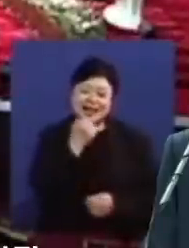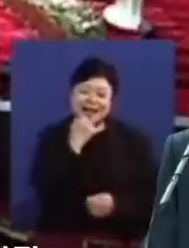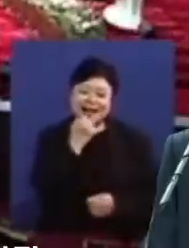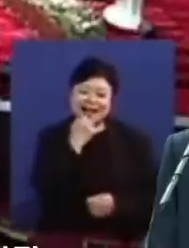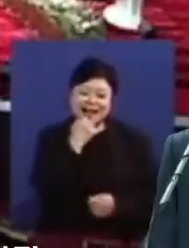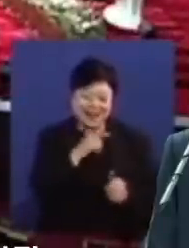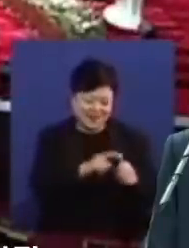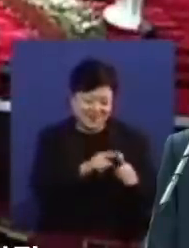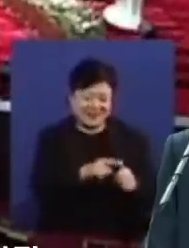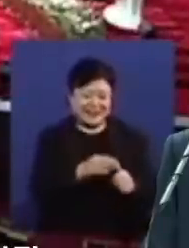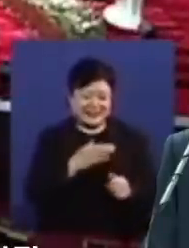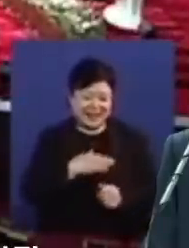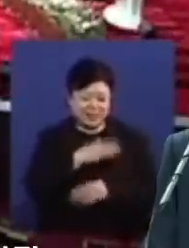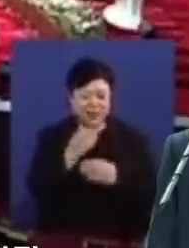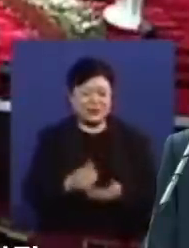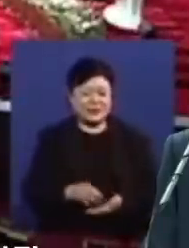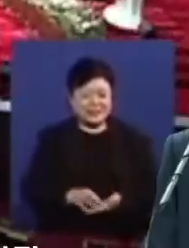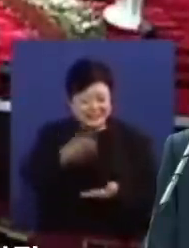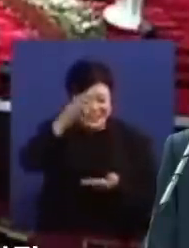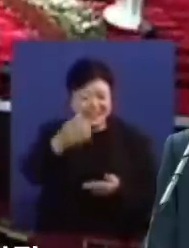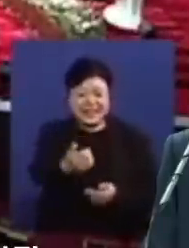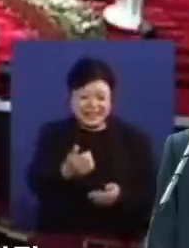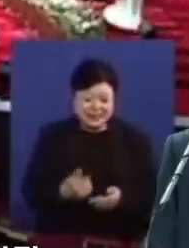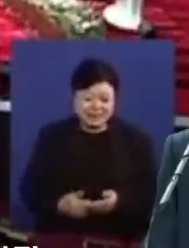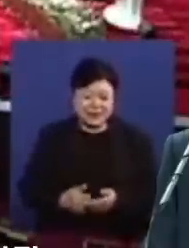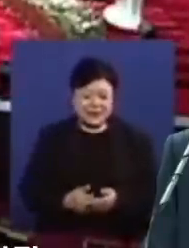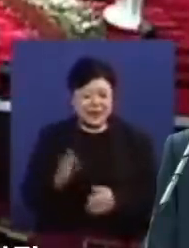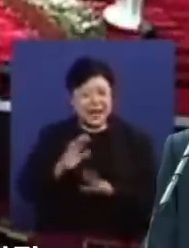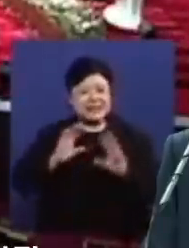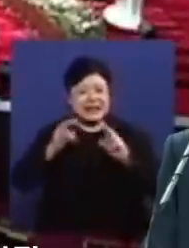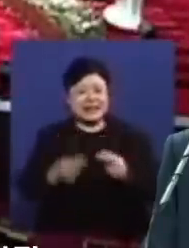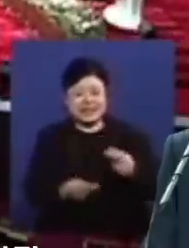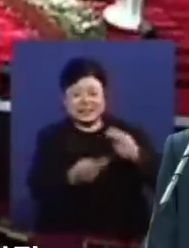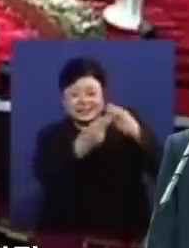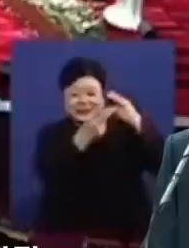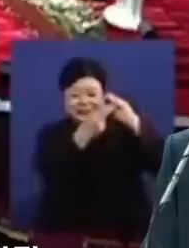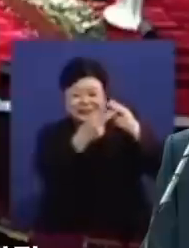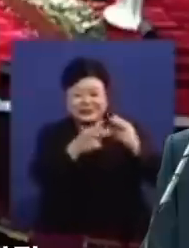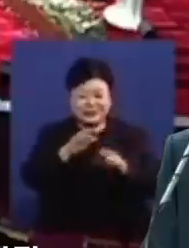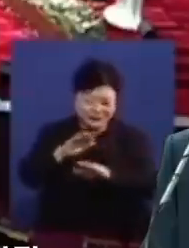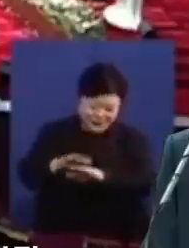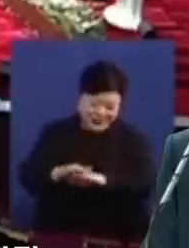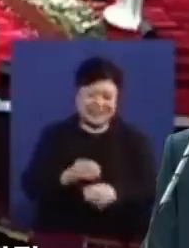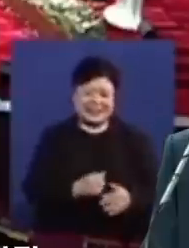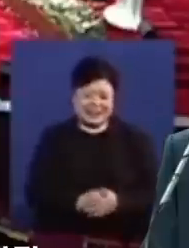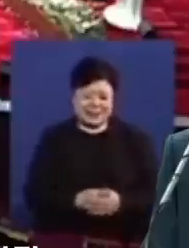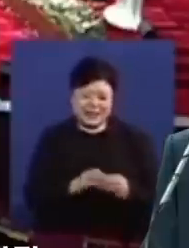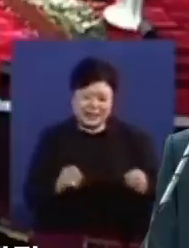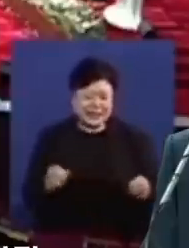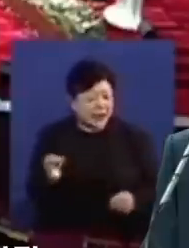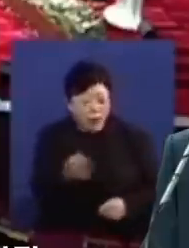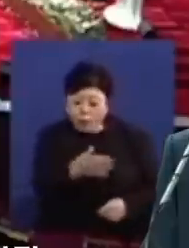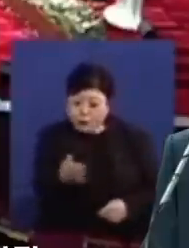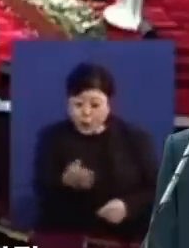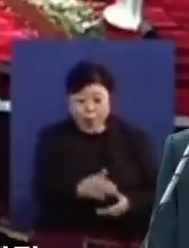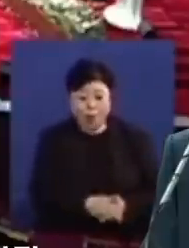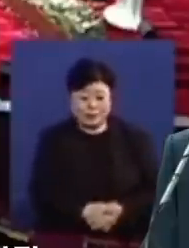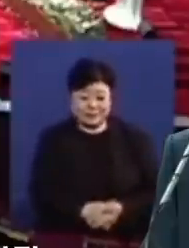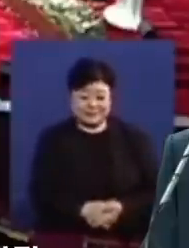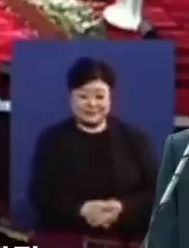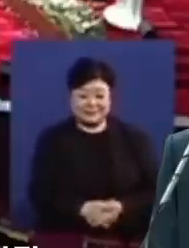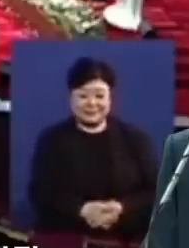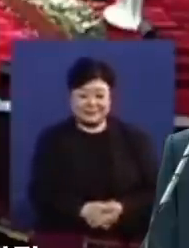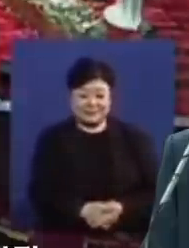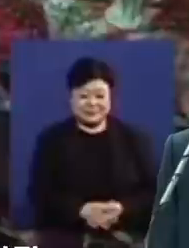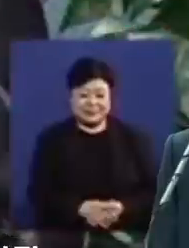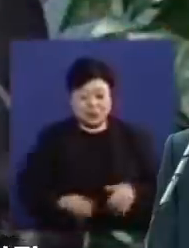웃으면서 나의 모든 재산은 이미 천국에 다 예금해 놓았기 때문에 이 땅에는 없습니다. 이 땅에